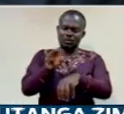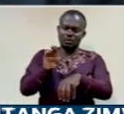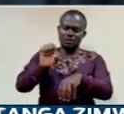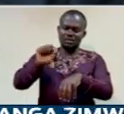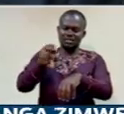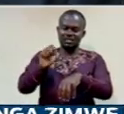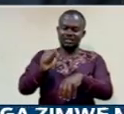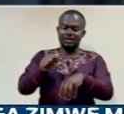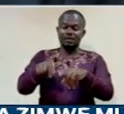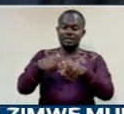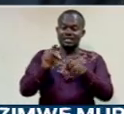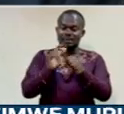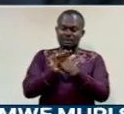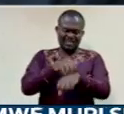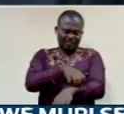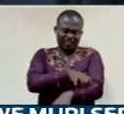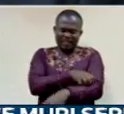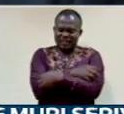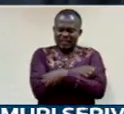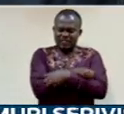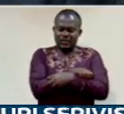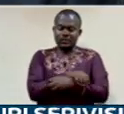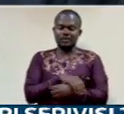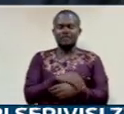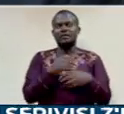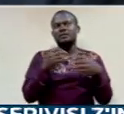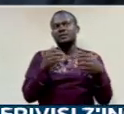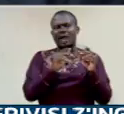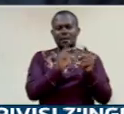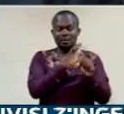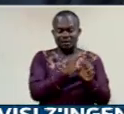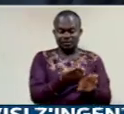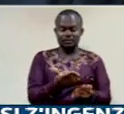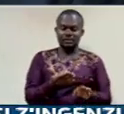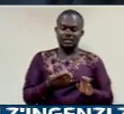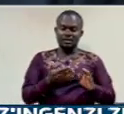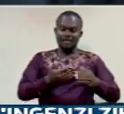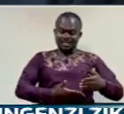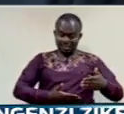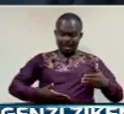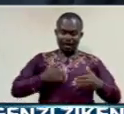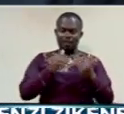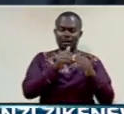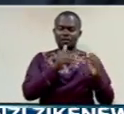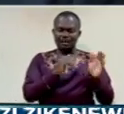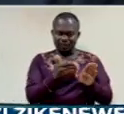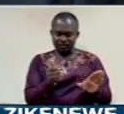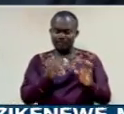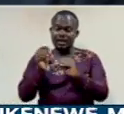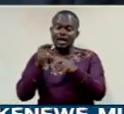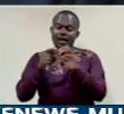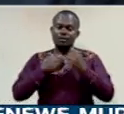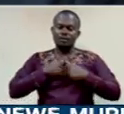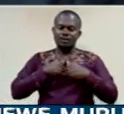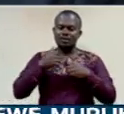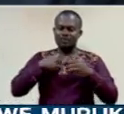inzara yagiye yica abantu abandi bakimukaho bari bakatura ahandi ariko bakaba mu Rwanda u Rwanda rwagiye ruhura n'ibibazo ariko rukagira uko